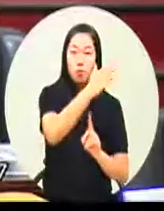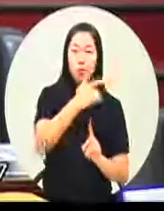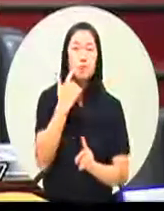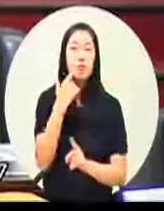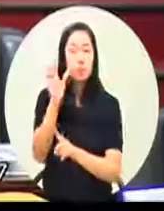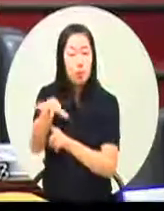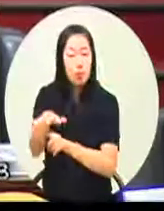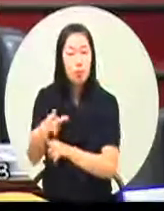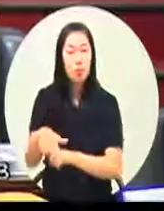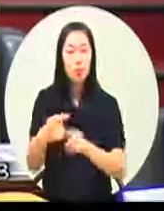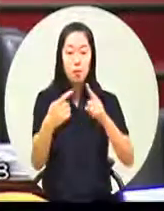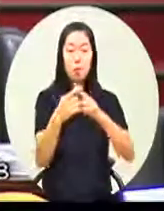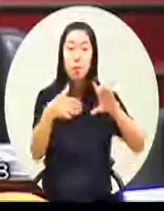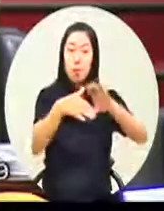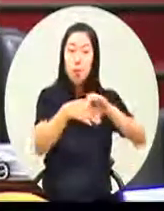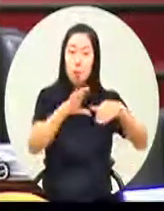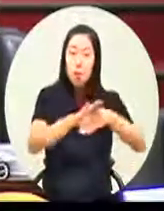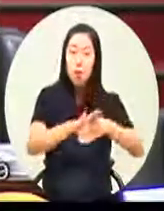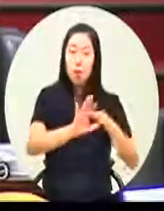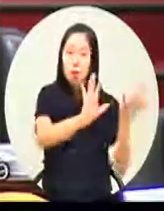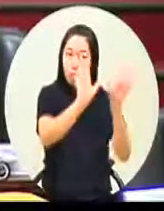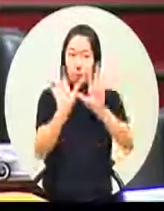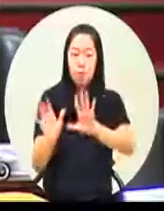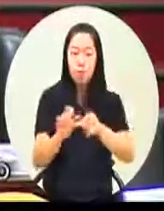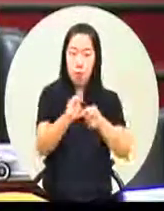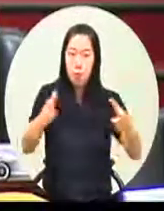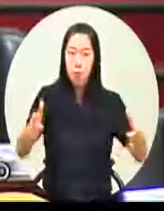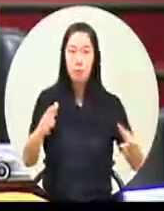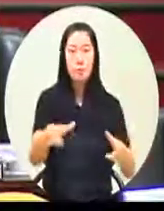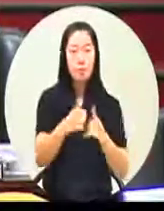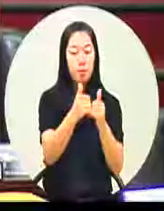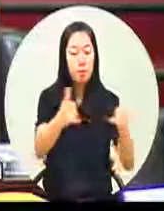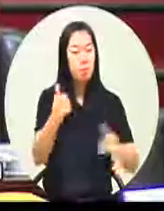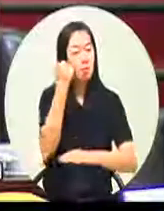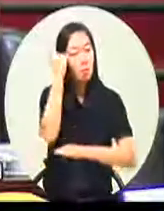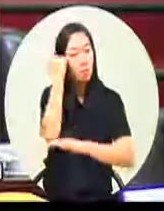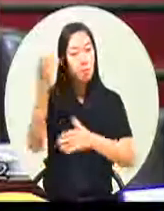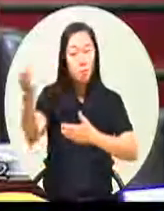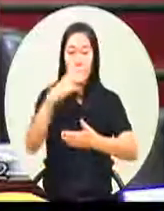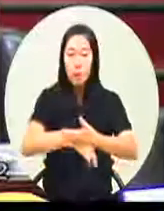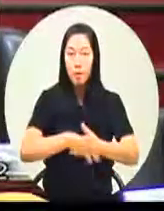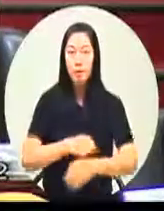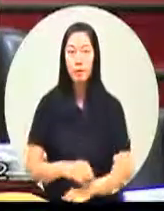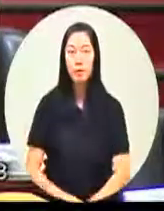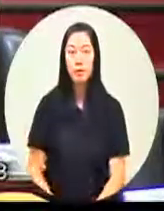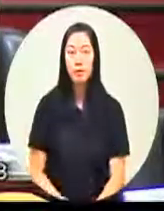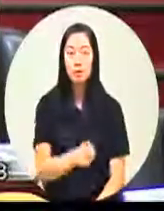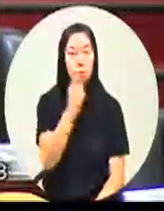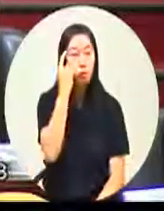们人文风貌的话，可以把民宿纳入嘛，对不对？你认为